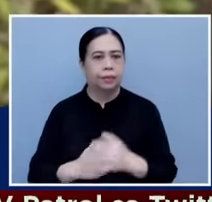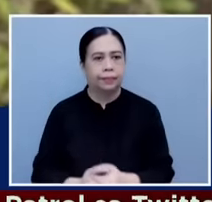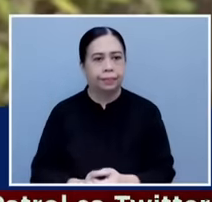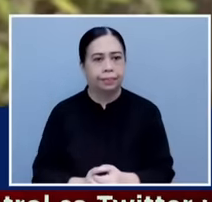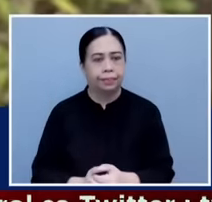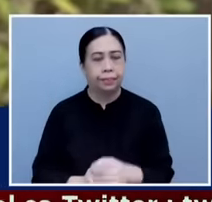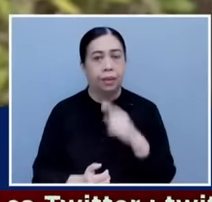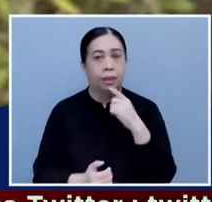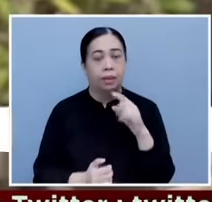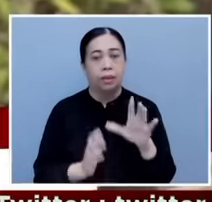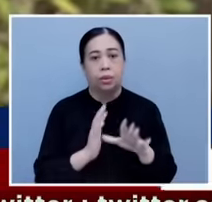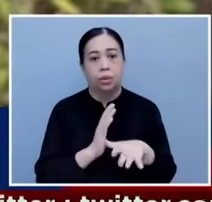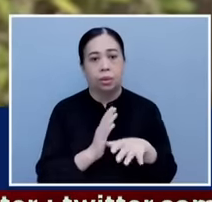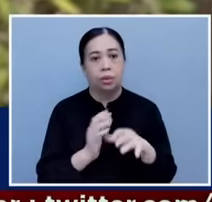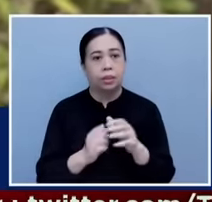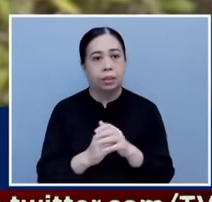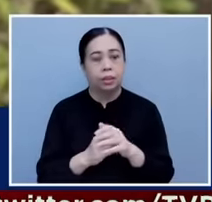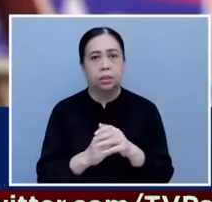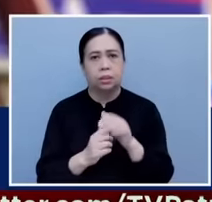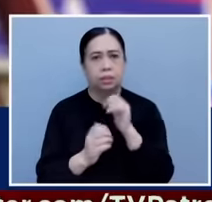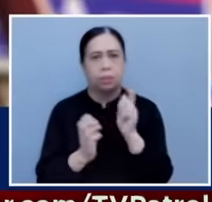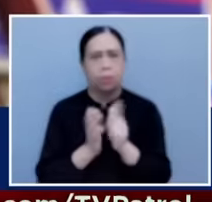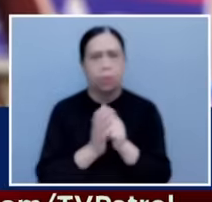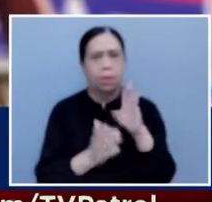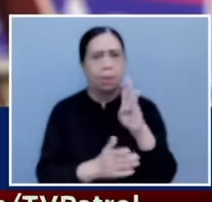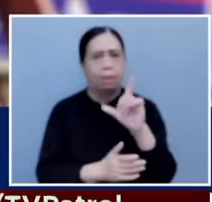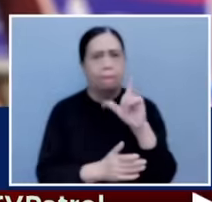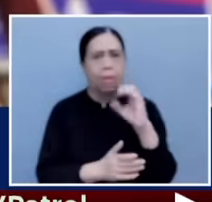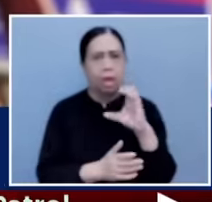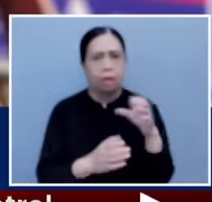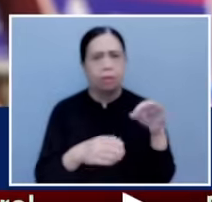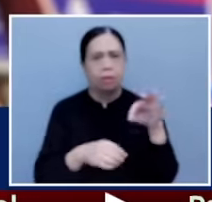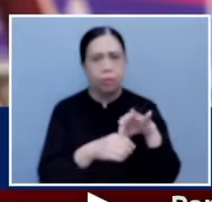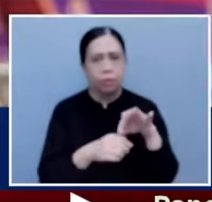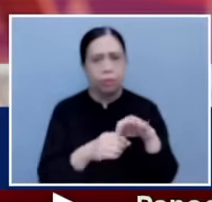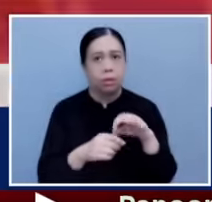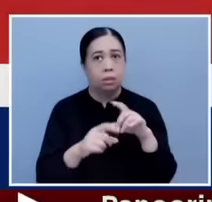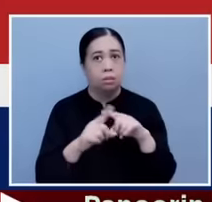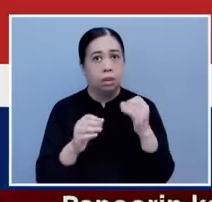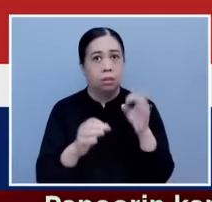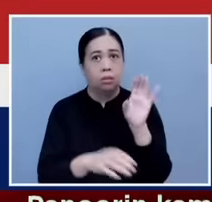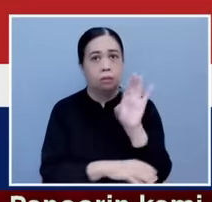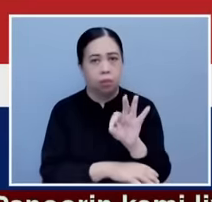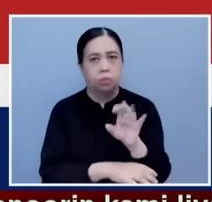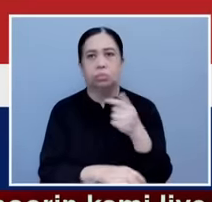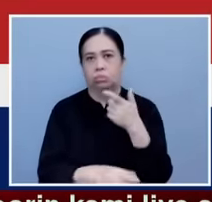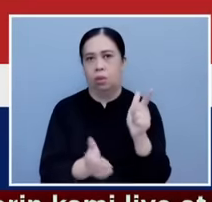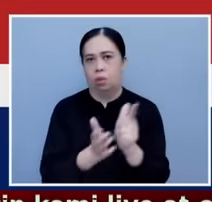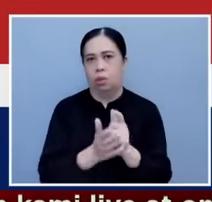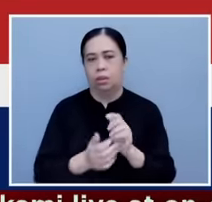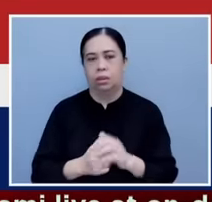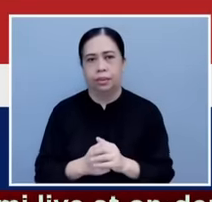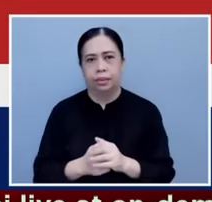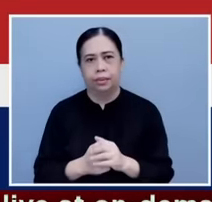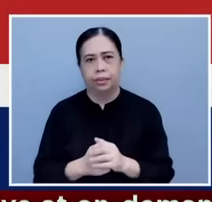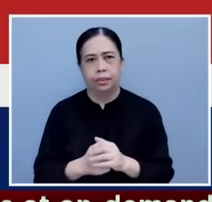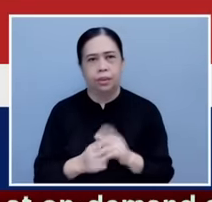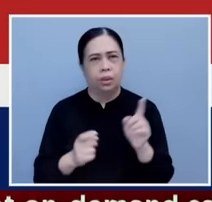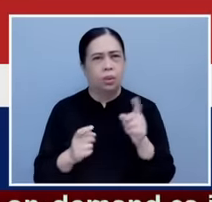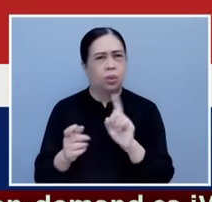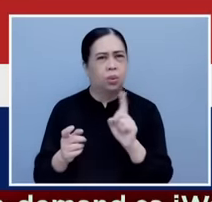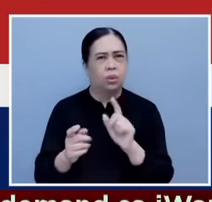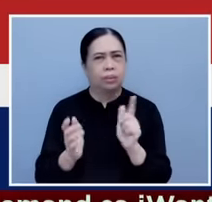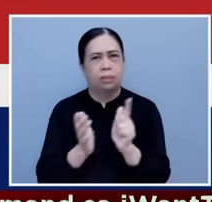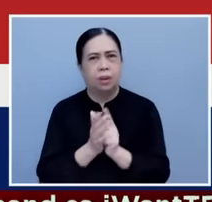pa ng komisyon, hindi bawal ang block voting, maliban na lang kung ito'y puwersahan. What will make block voting illegal if